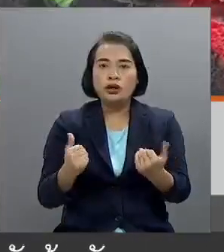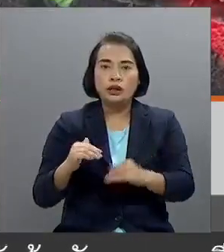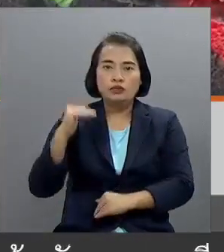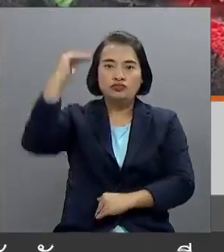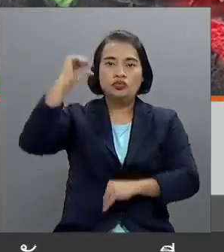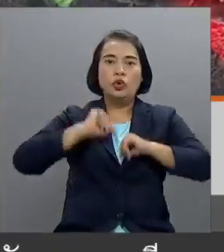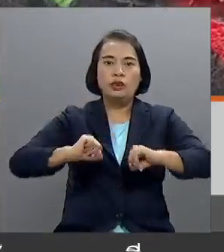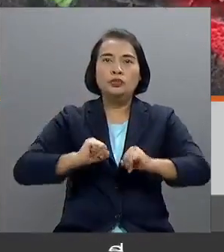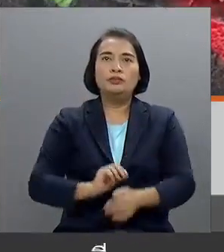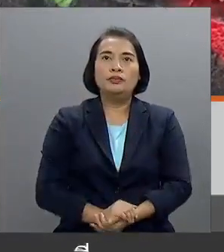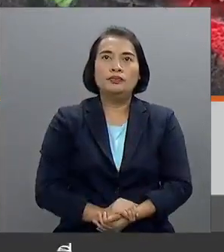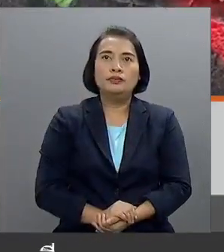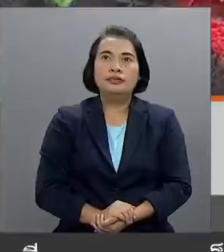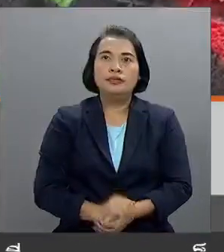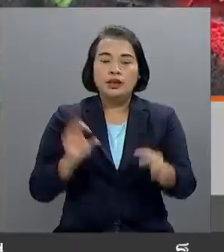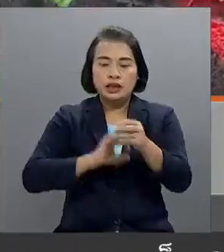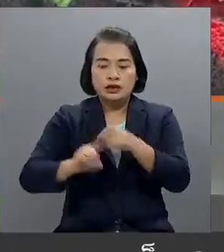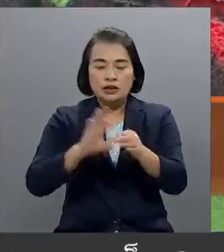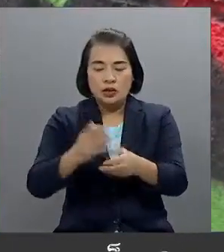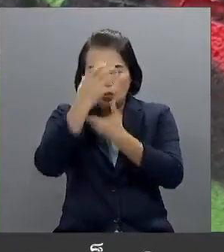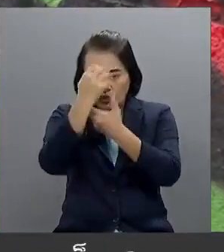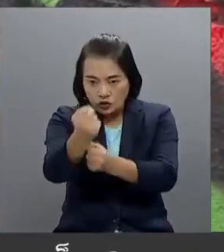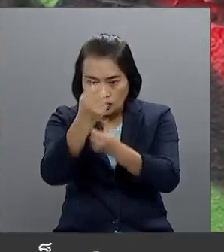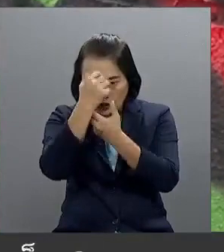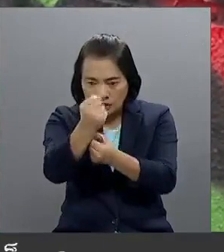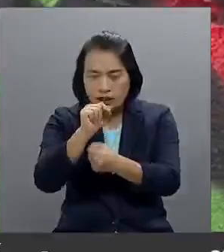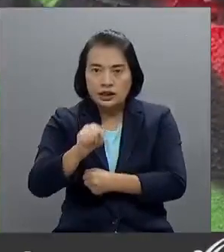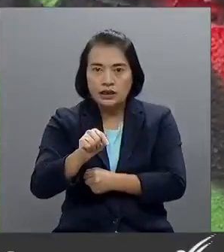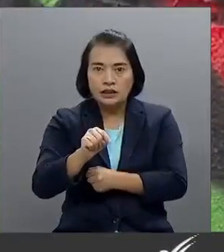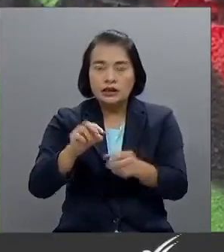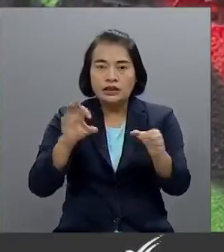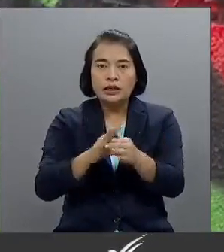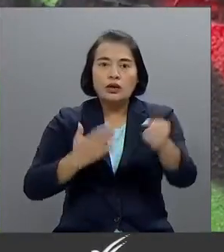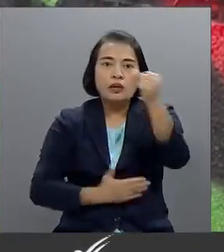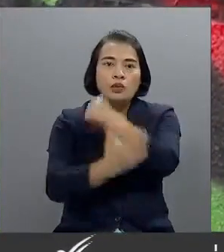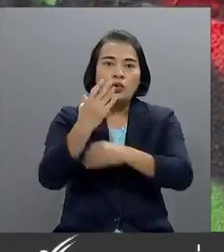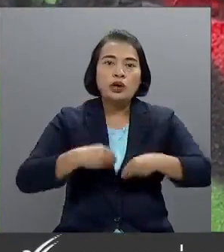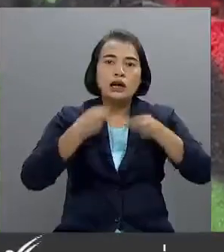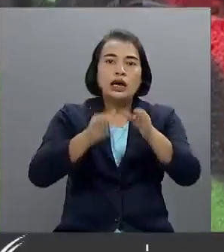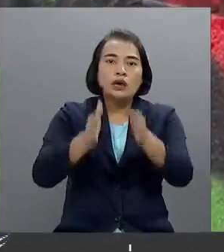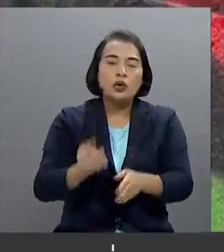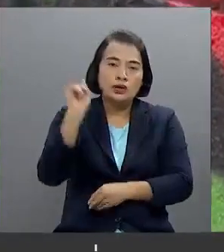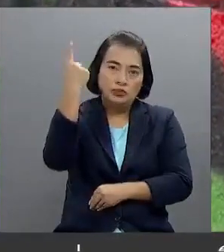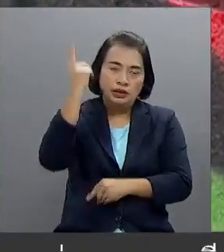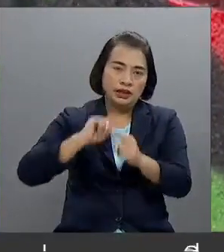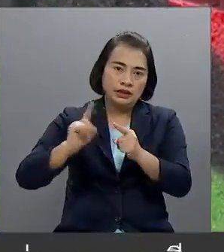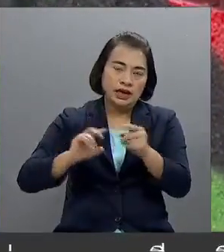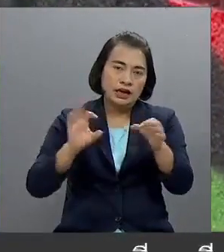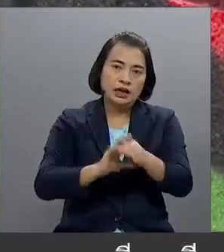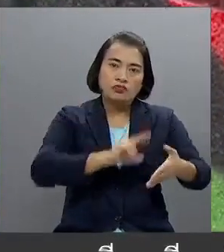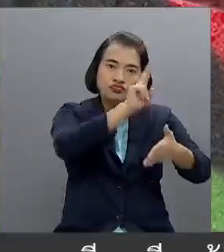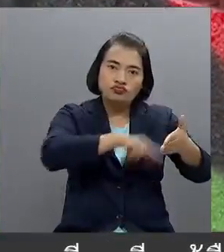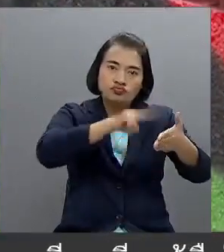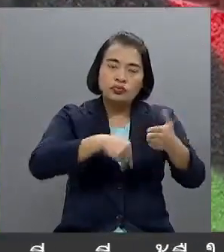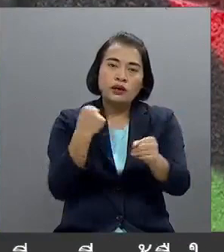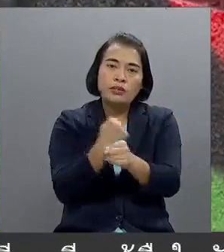ใช่สายกราฟฟิตี้แต่ว่ามีความสนใจนั่นแปลว่าโครงการนี้ให้โอกาสศิลปินหน้าใหม่หลายๆแนวนะคะได้มาฝึกมือแล้วก็เรียนรู้งานศิลปะ